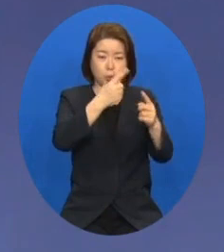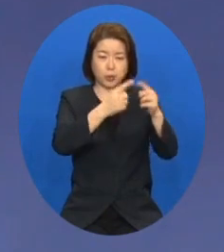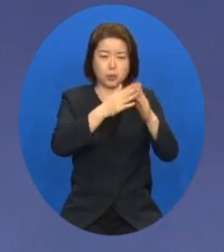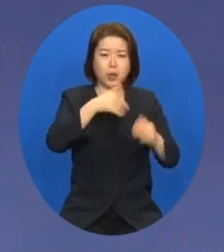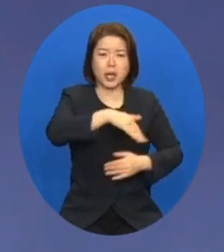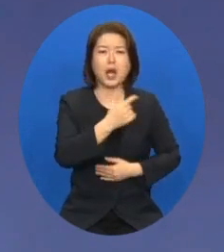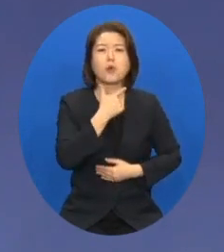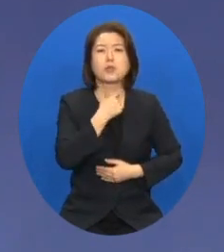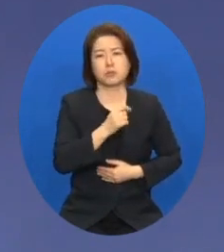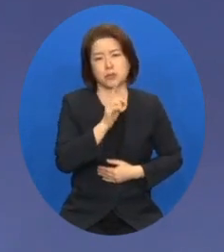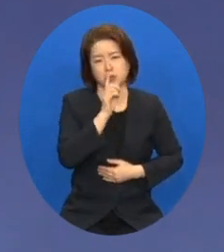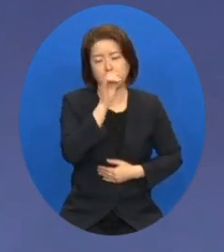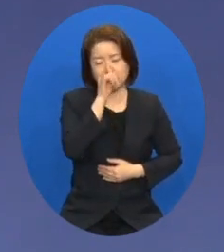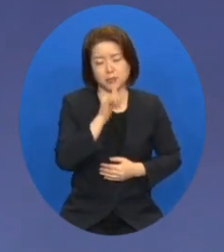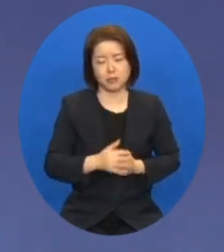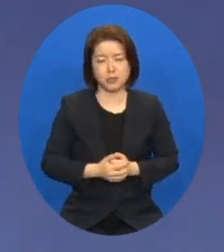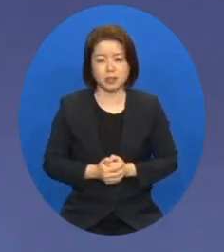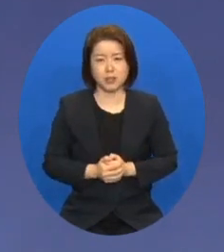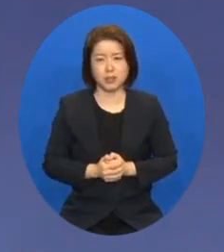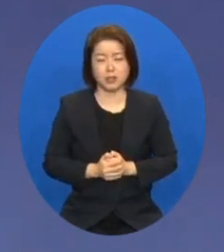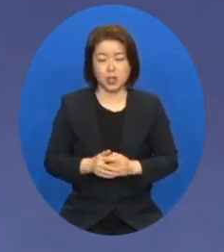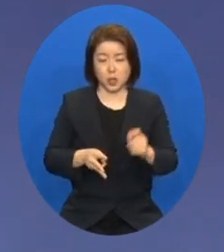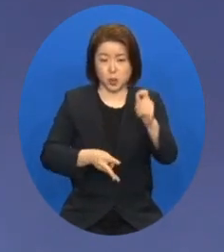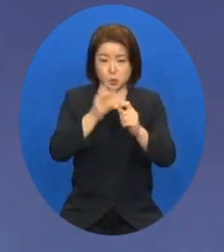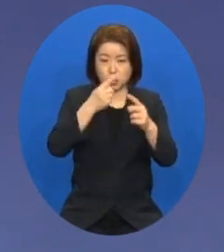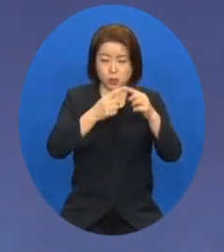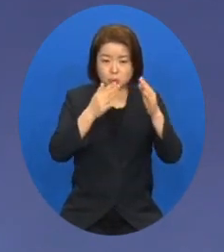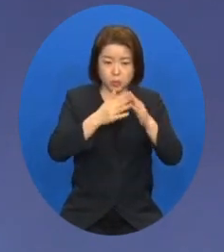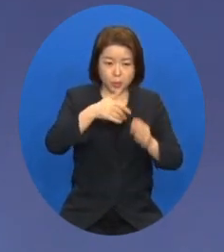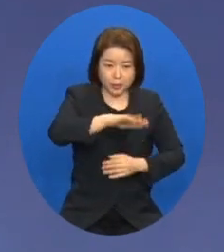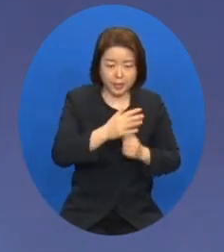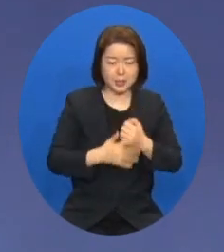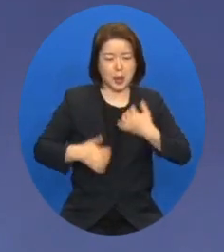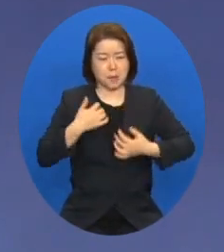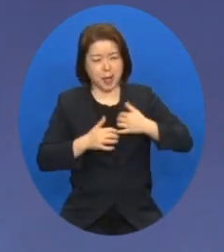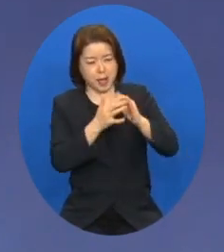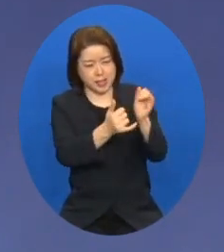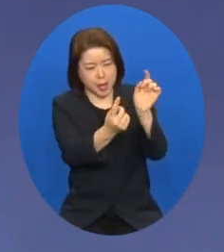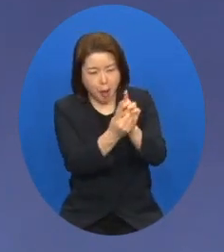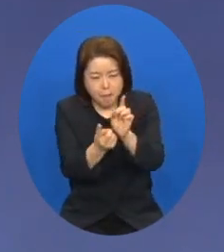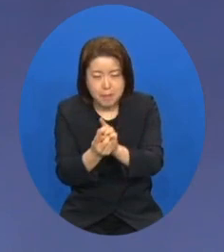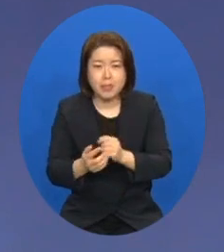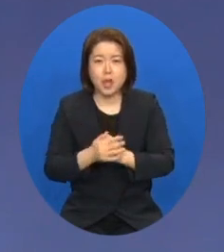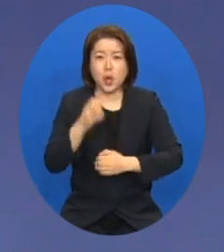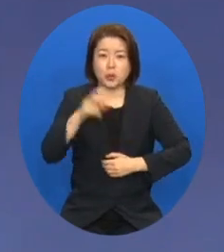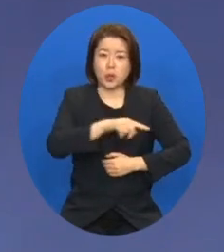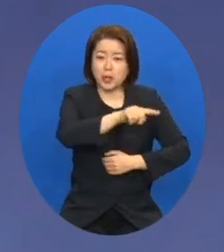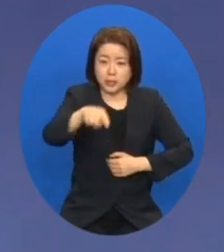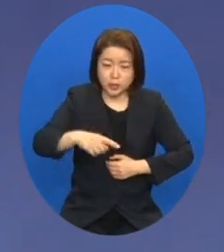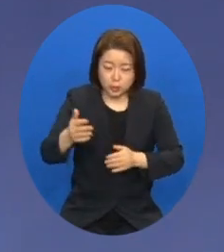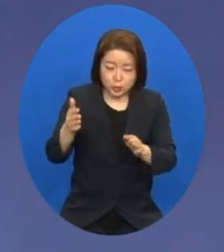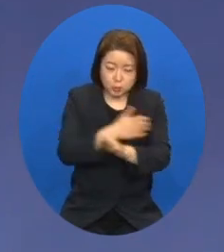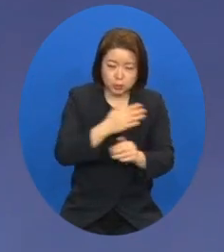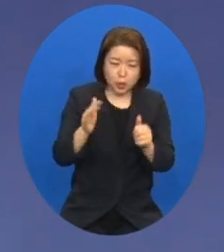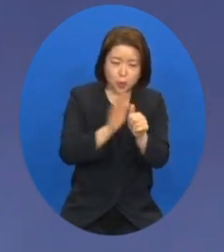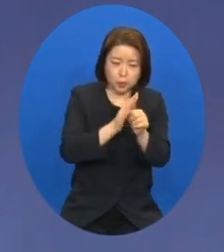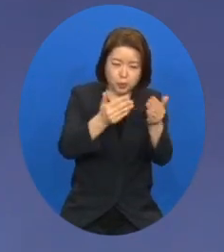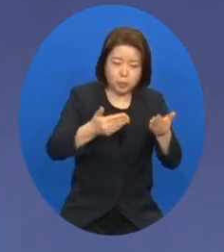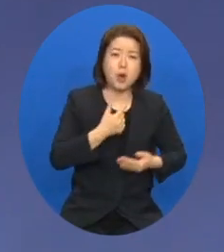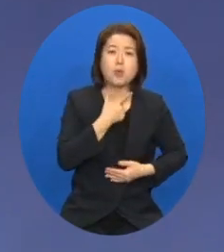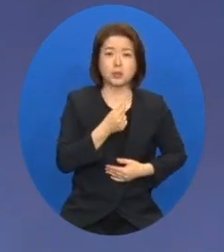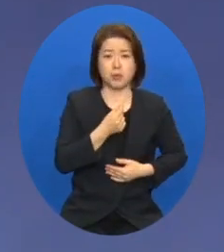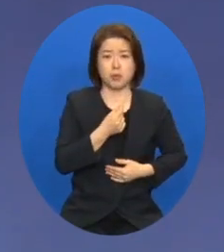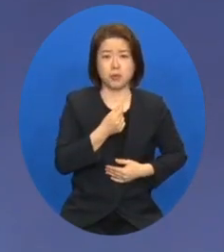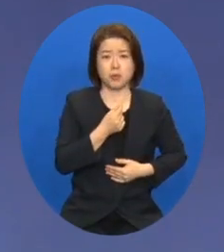가고 싶어했습니다 고린도 교회 가서 반가운 교인들도 만나고 또 그들로부터 위로도 받고